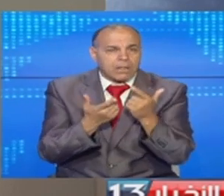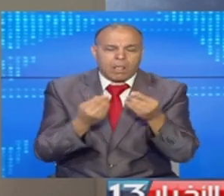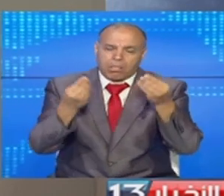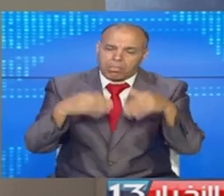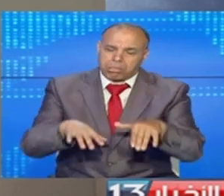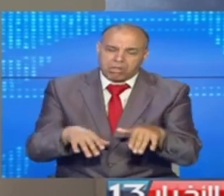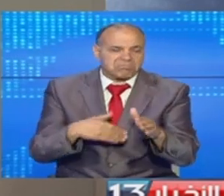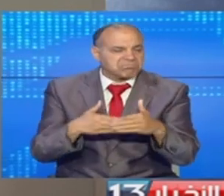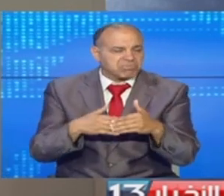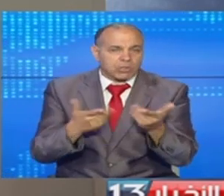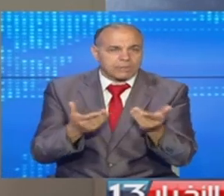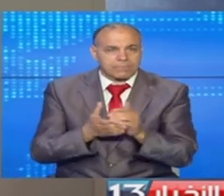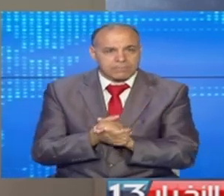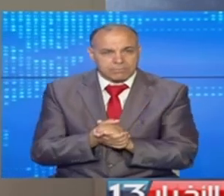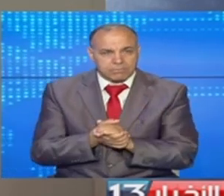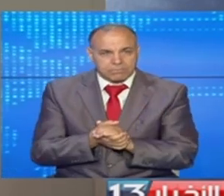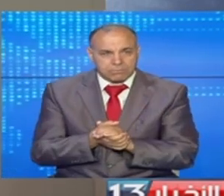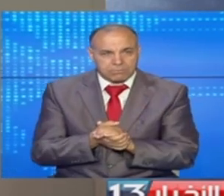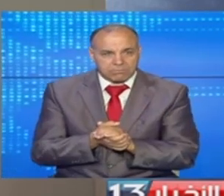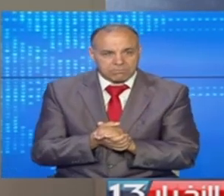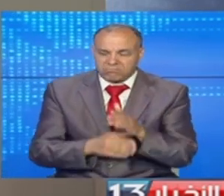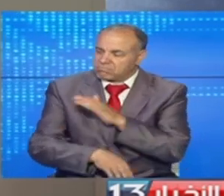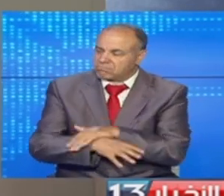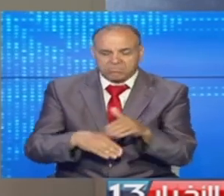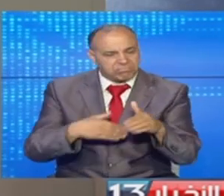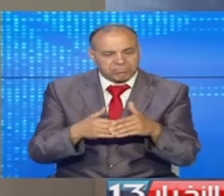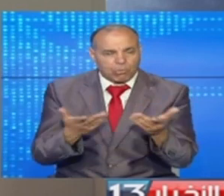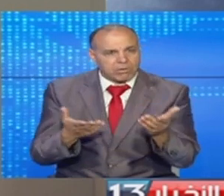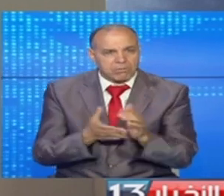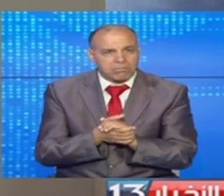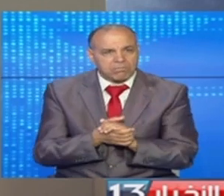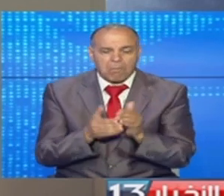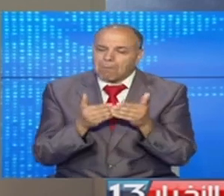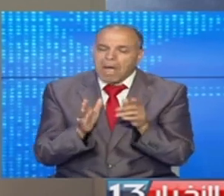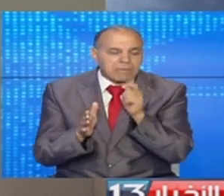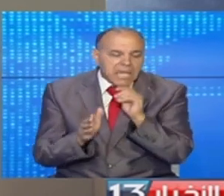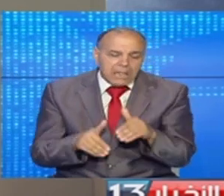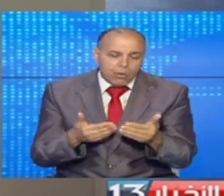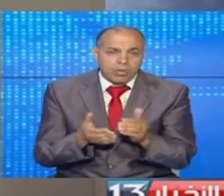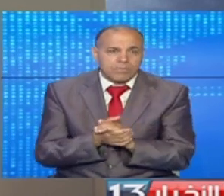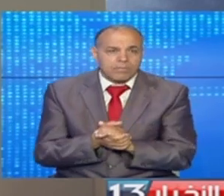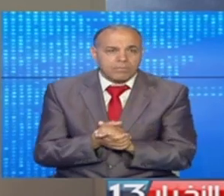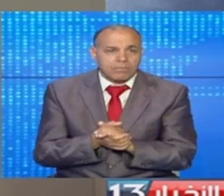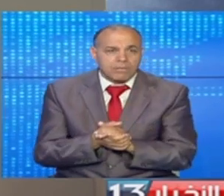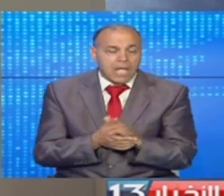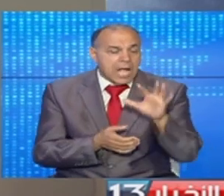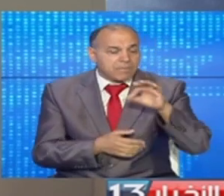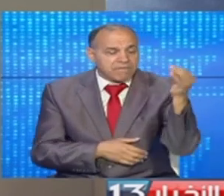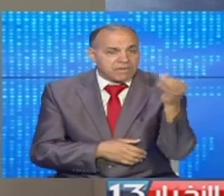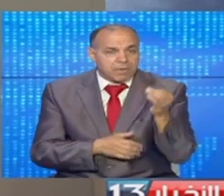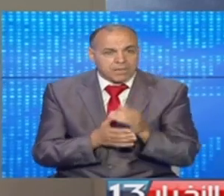بطلت معناتها العمال نتاعها اللي معناتها ما فتحتش، وتقريبا